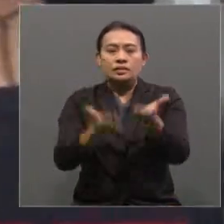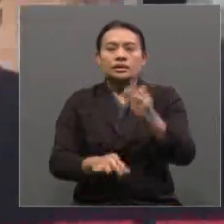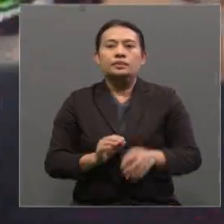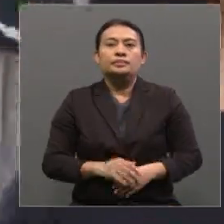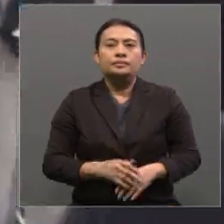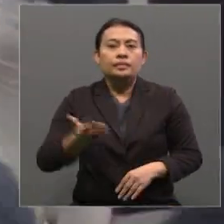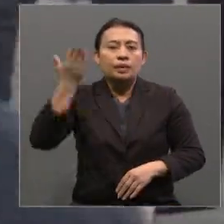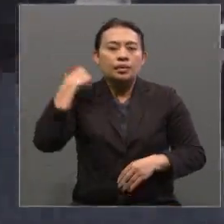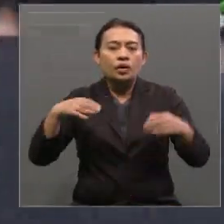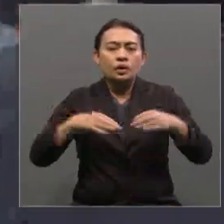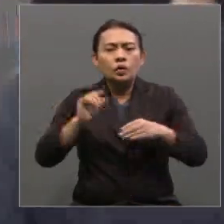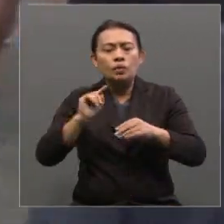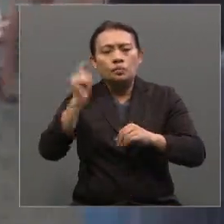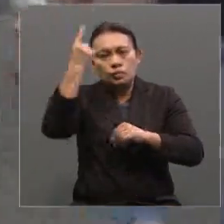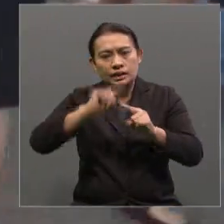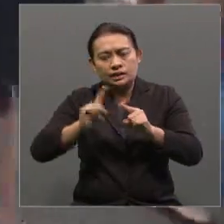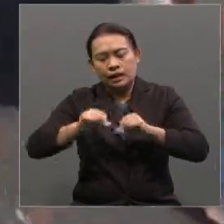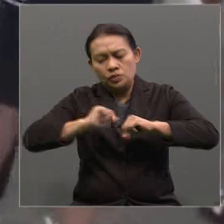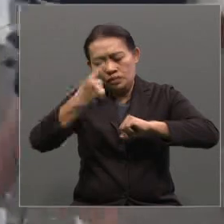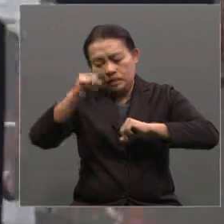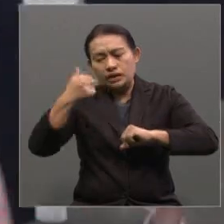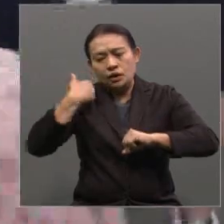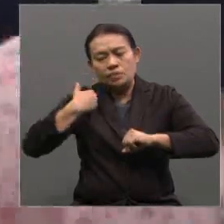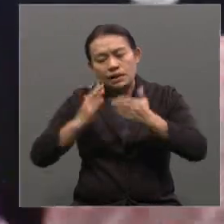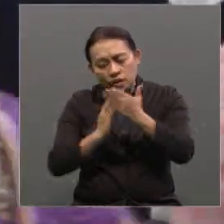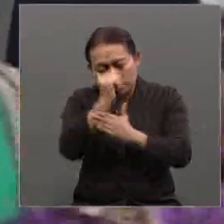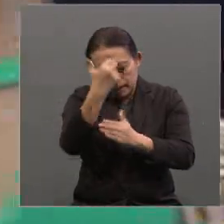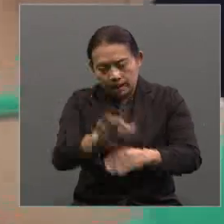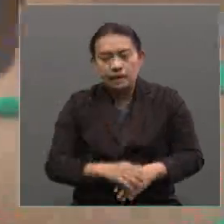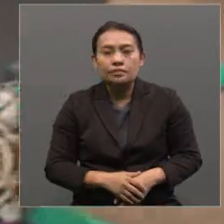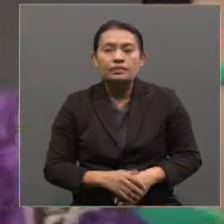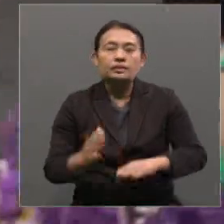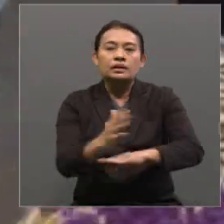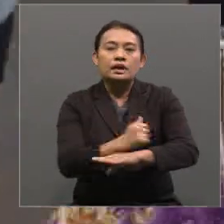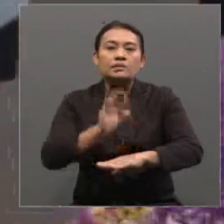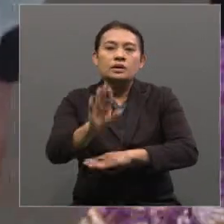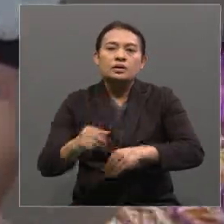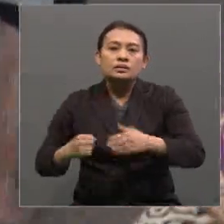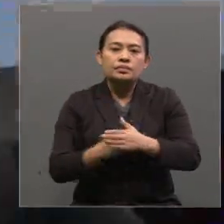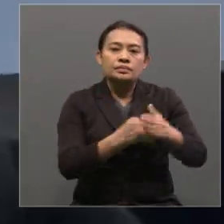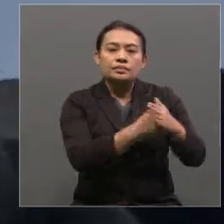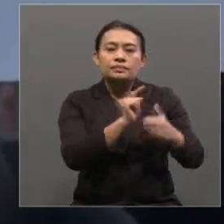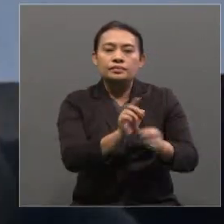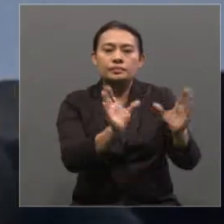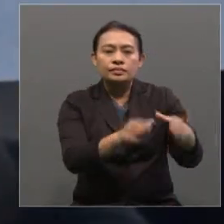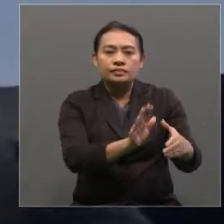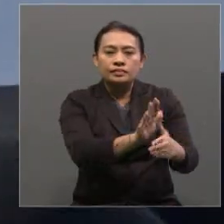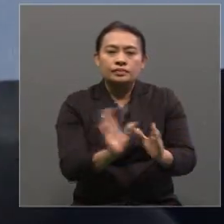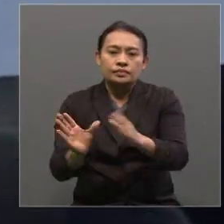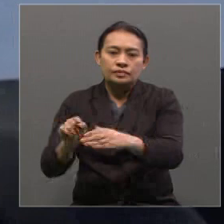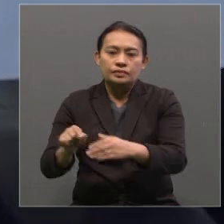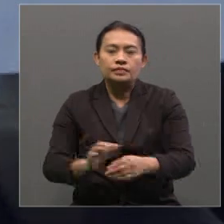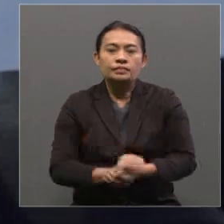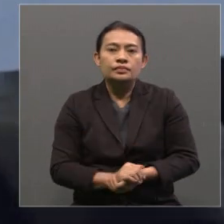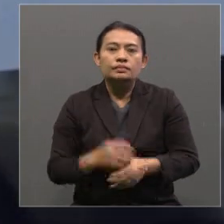คยเป็นคนรุ่นใหม่กันมาแล้วทั้งนั้น ใช่ ใช่ใช่ไหมคร ับ แล้วการต่อสู้ทางการเมืองของชุดความคิด2ชุดเนี้ยมันก็ต่อสู้กันมา